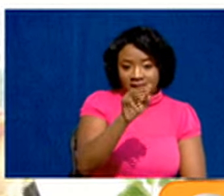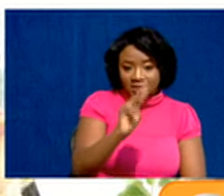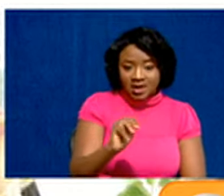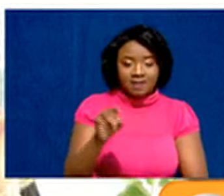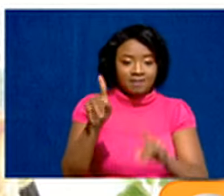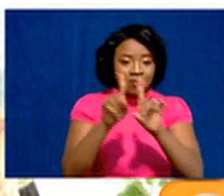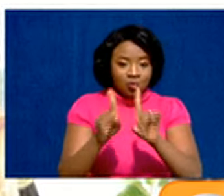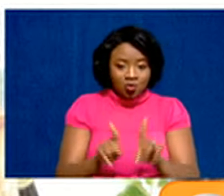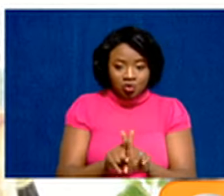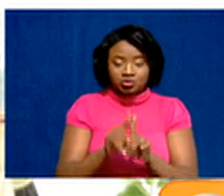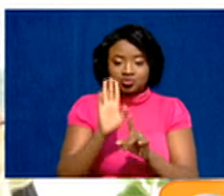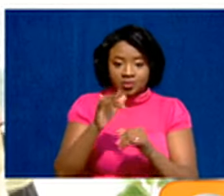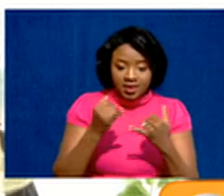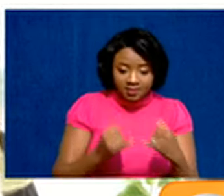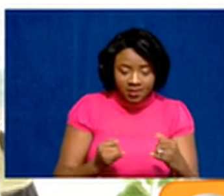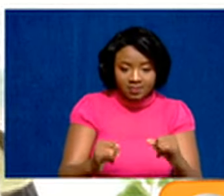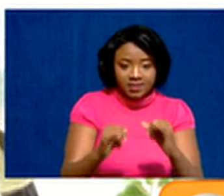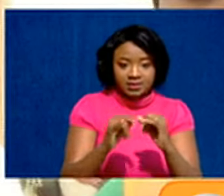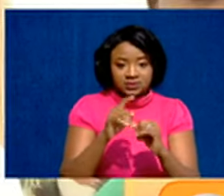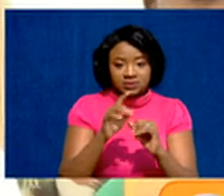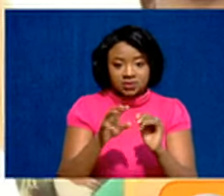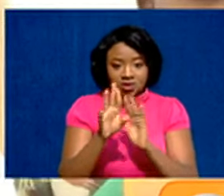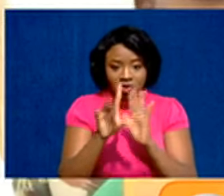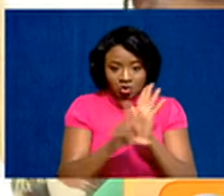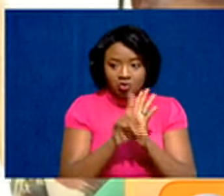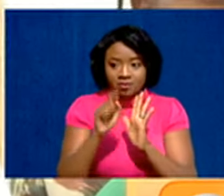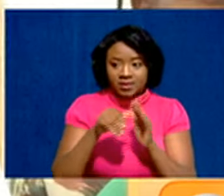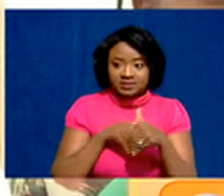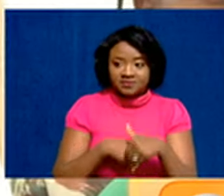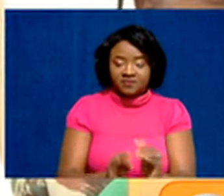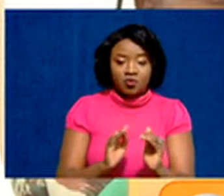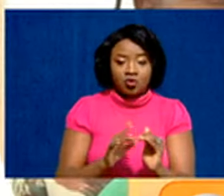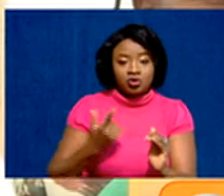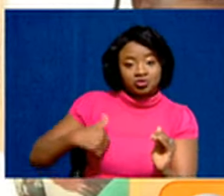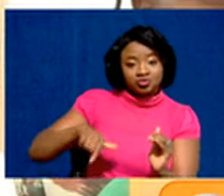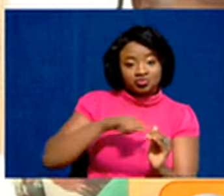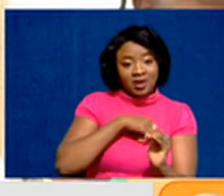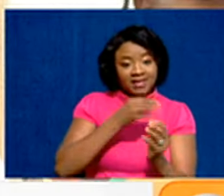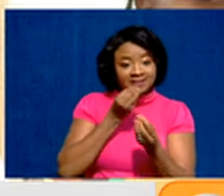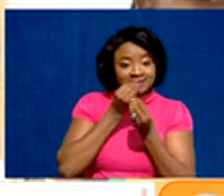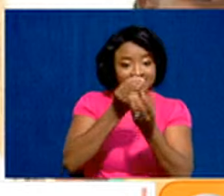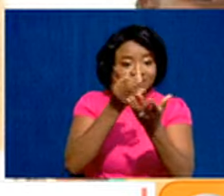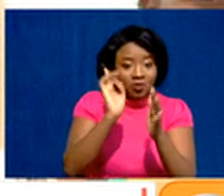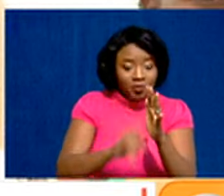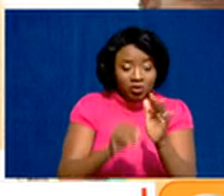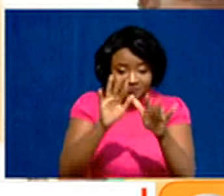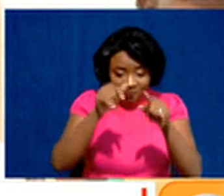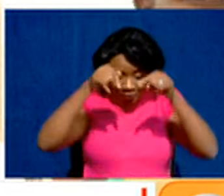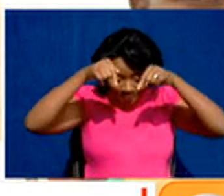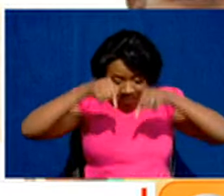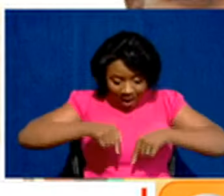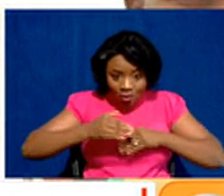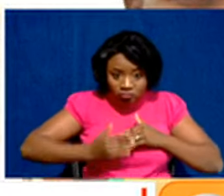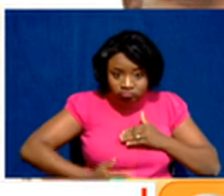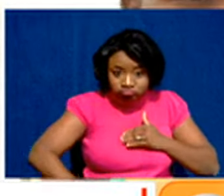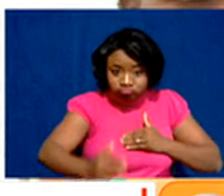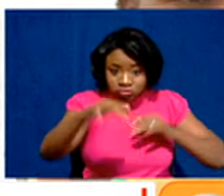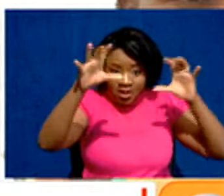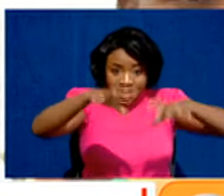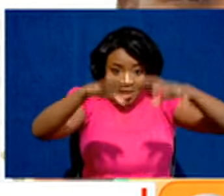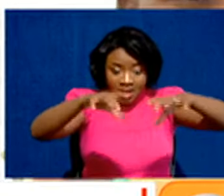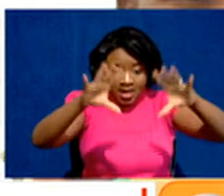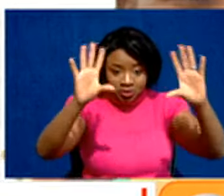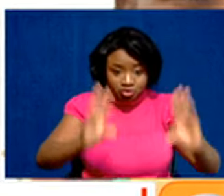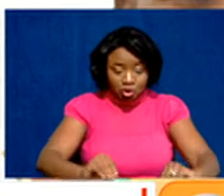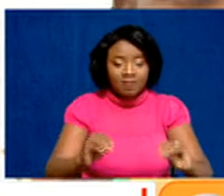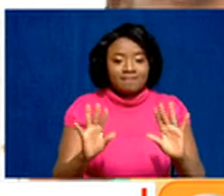enforce mambo ya kuzingatia sheria. Kwa hivyo tunawaambia kwamba kwa sasa mpaka mvua iishe, nyakati hii